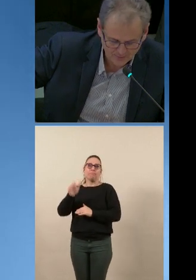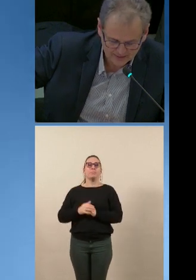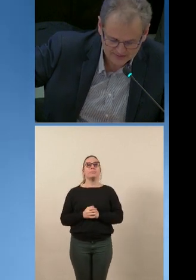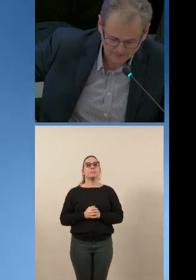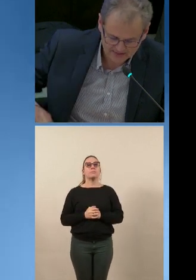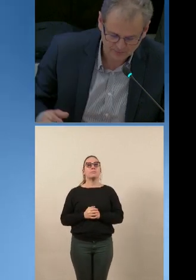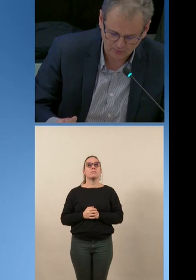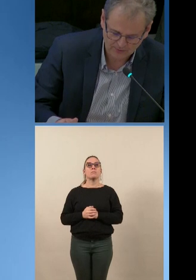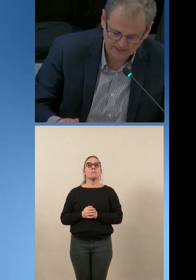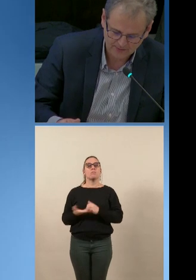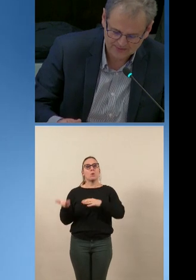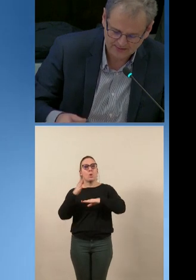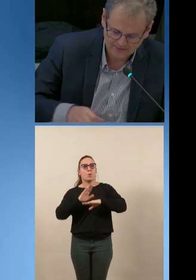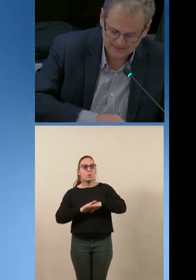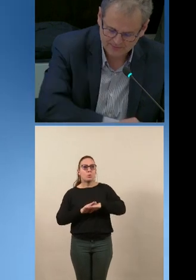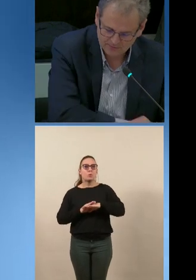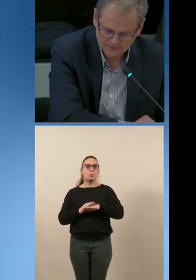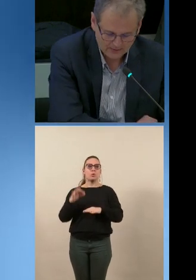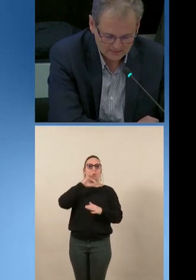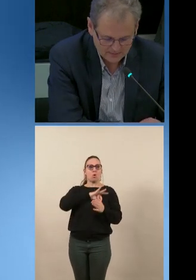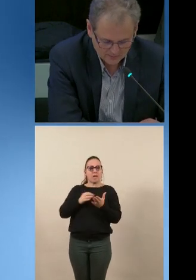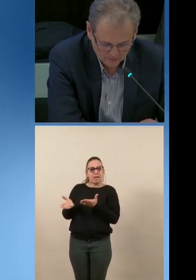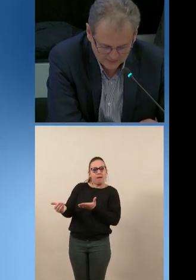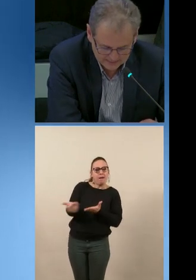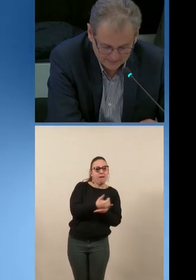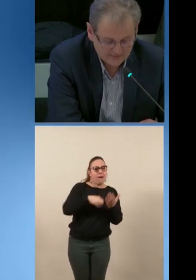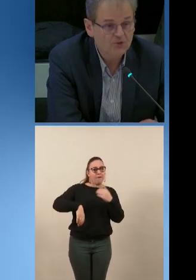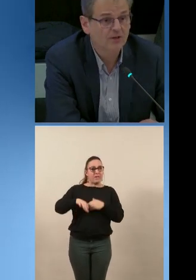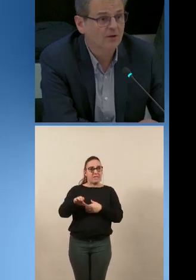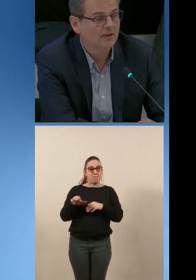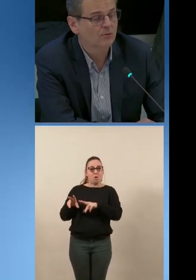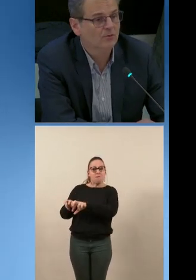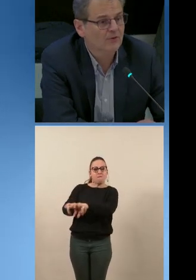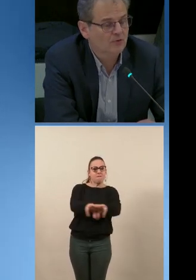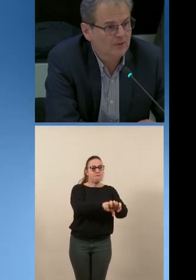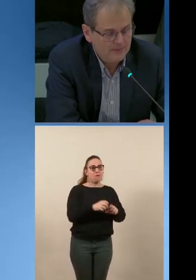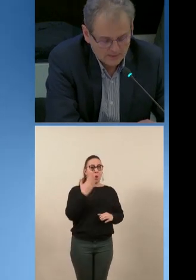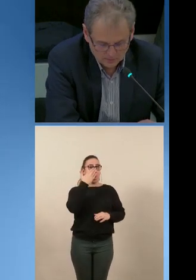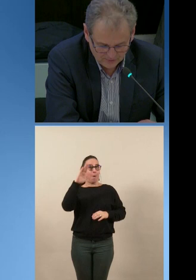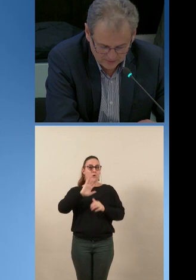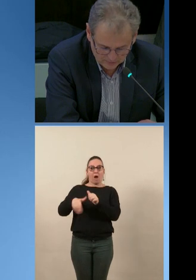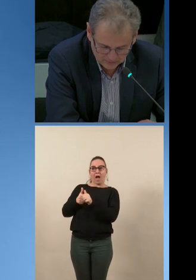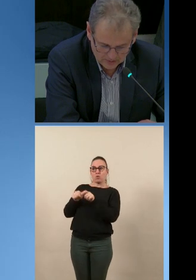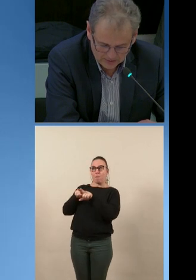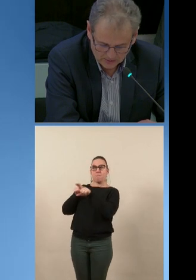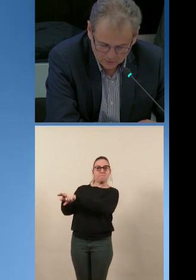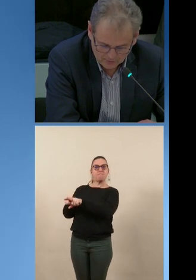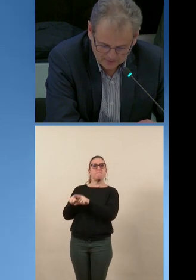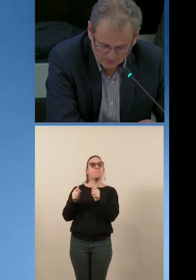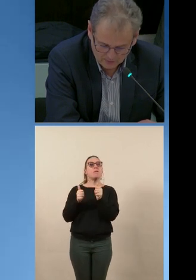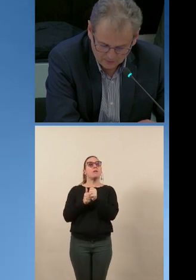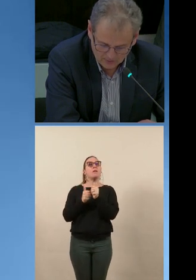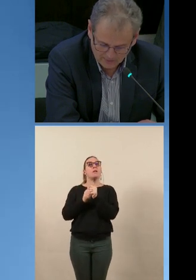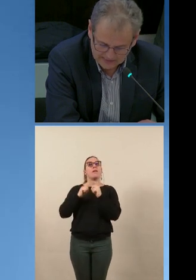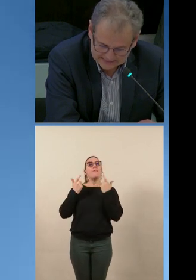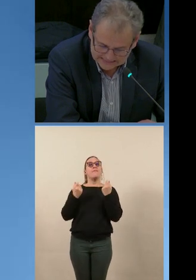les moyens mis en place pour trouver les recettes d'investissement c'est un constat partagé d'ailleurs avec d'autres adjoints aux finances que je peux faire